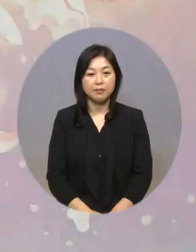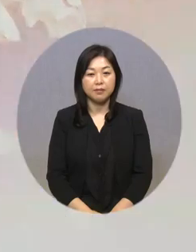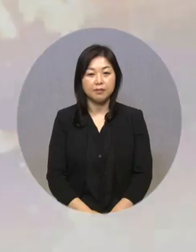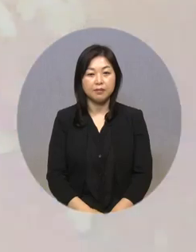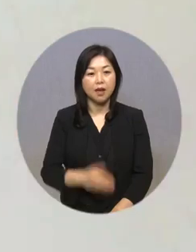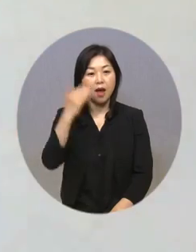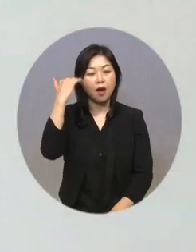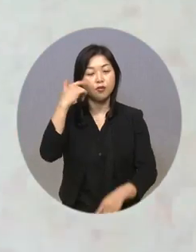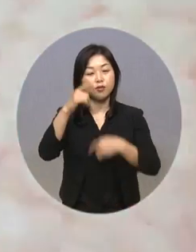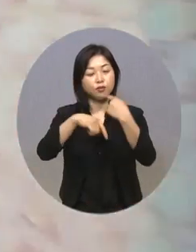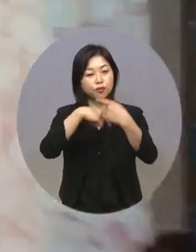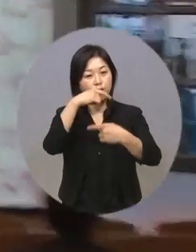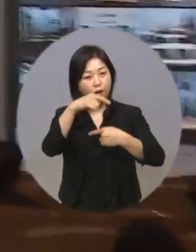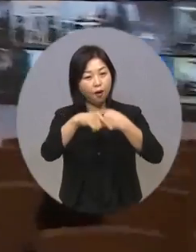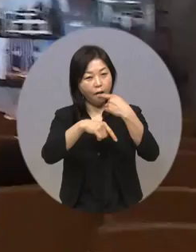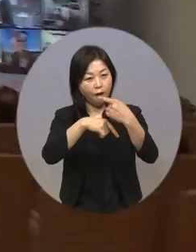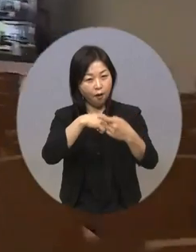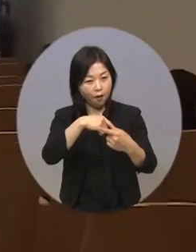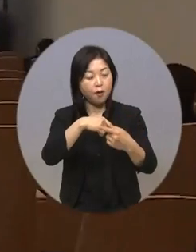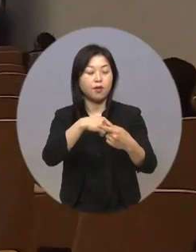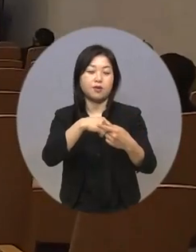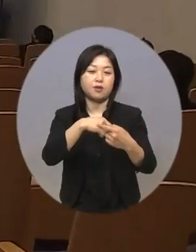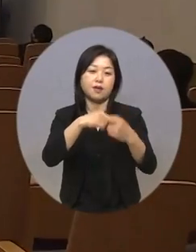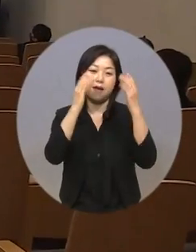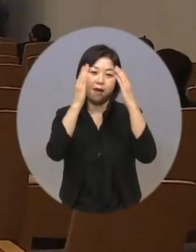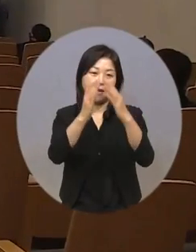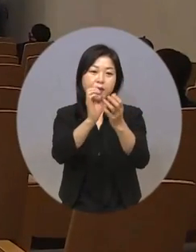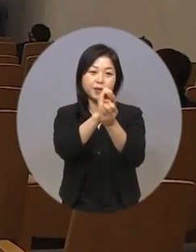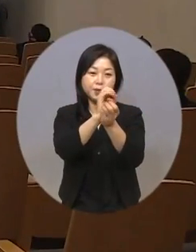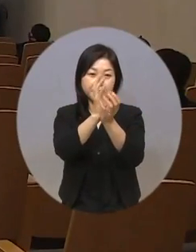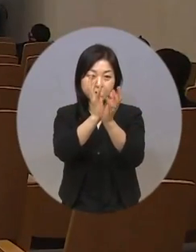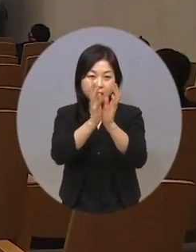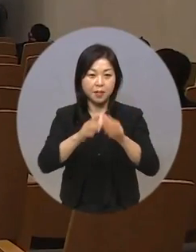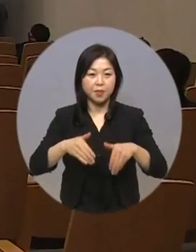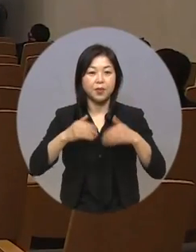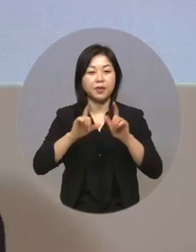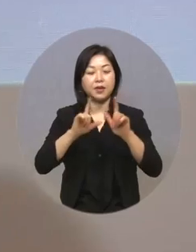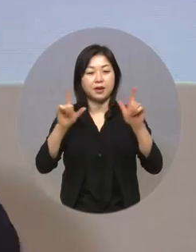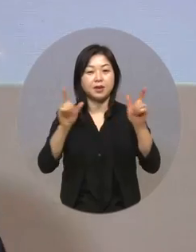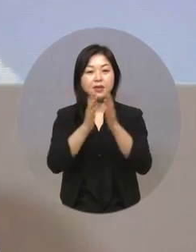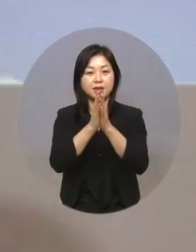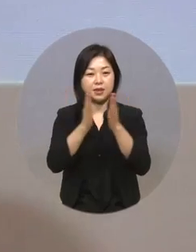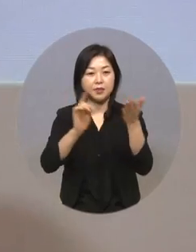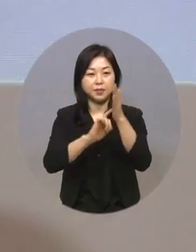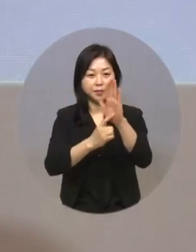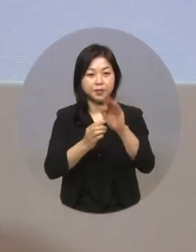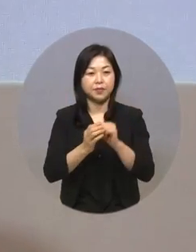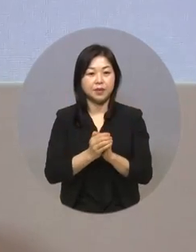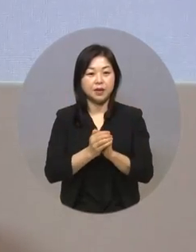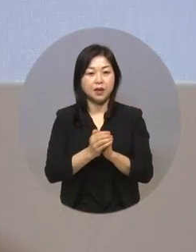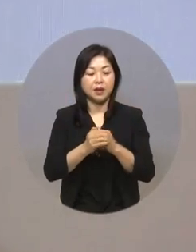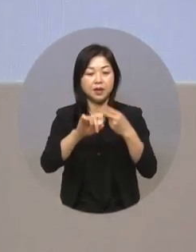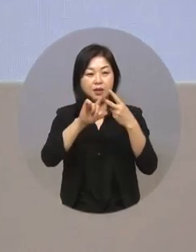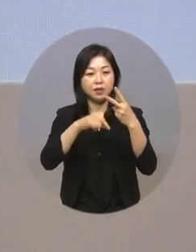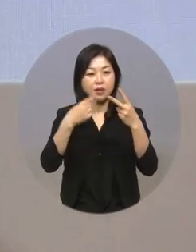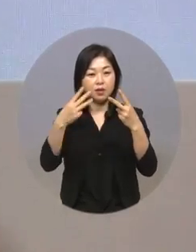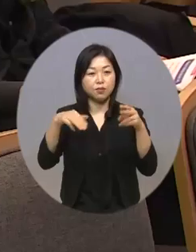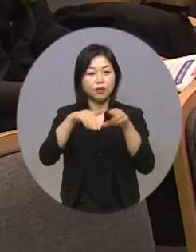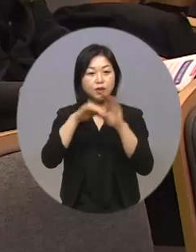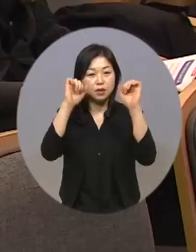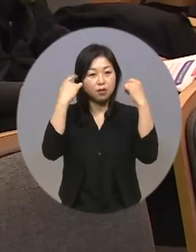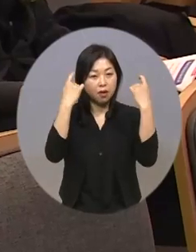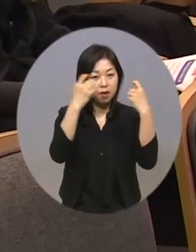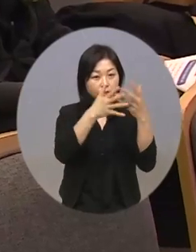한국수어를 향한 꽃잎이 봄날의 시작을 알렸습니다. 지난 3일 문화체육관광부와 한국농아인협회는